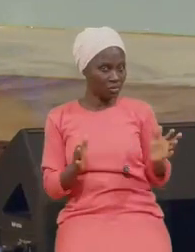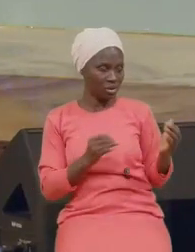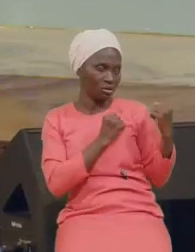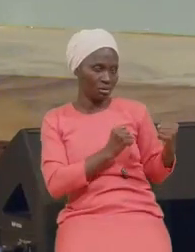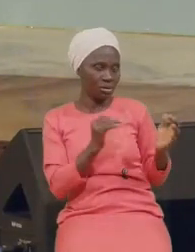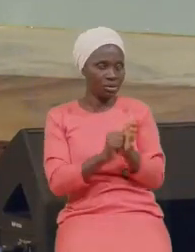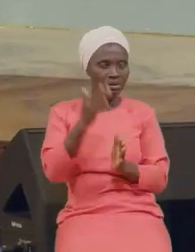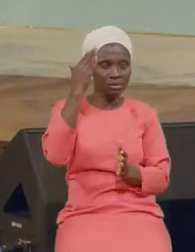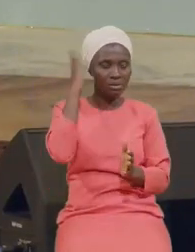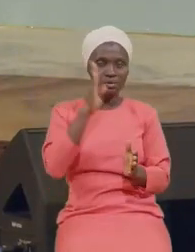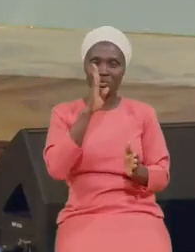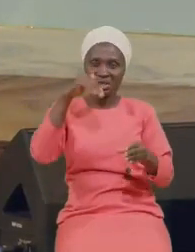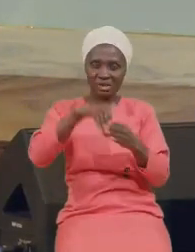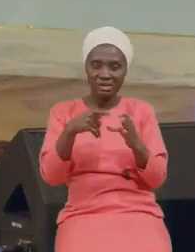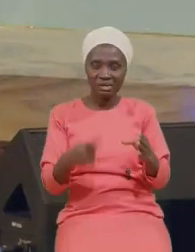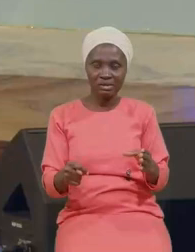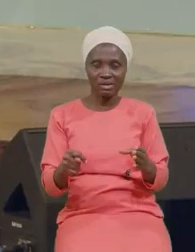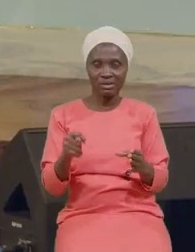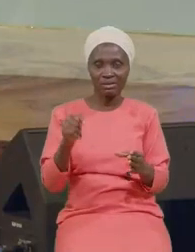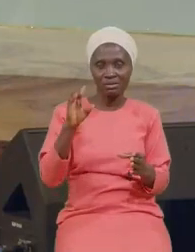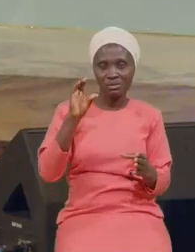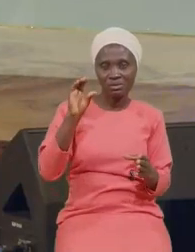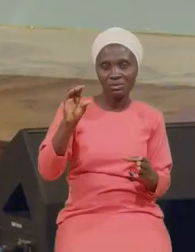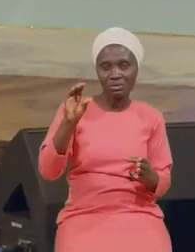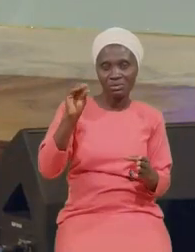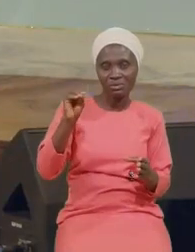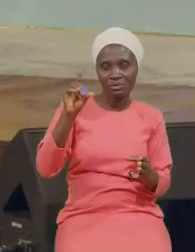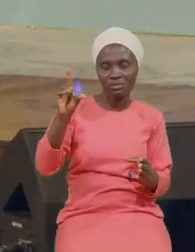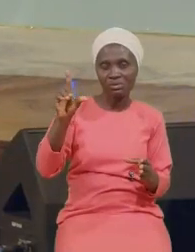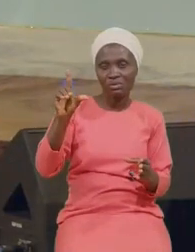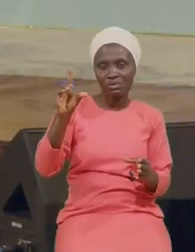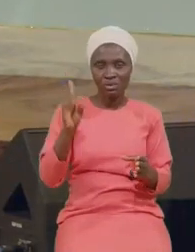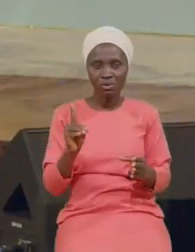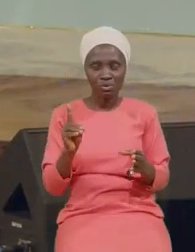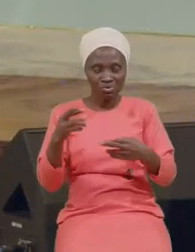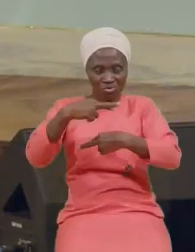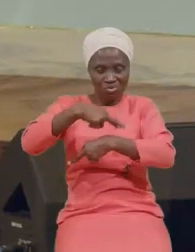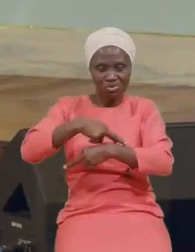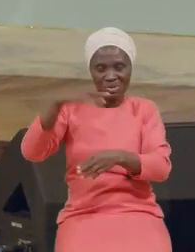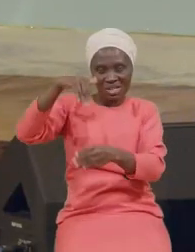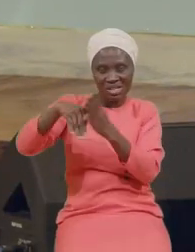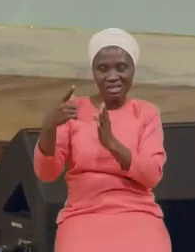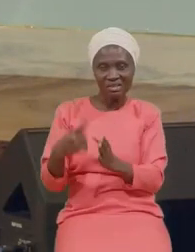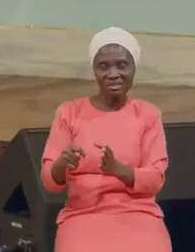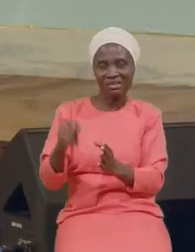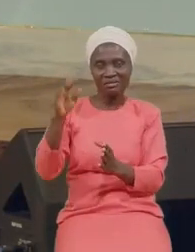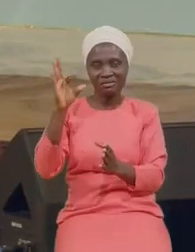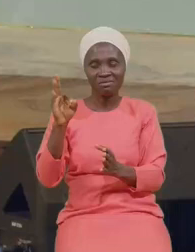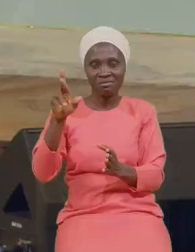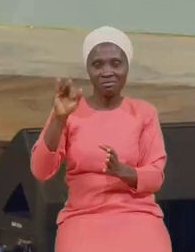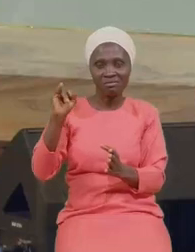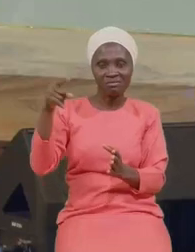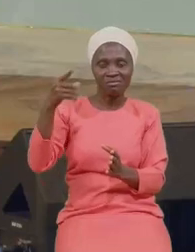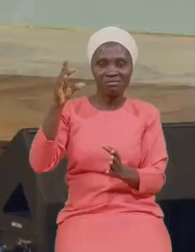sera dans la chambre froide c'est comme dans le réfrigérateur ce n'est pas à manger ce n'est pas